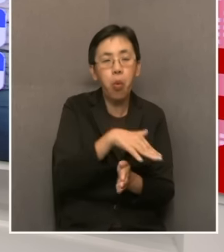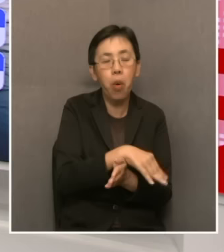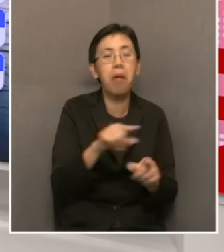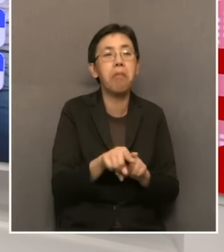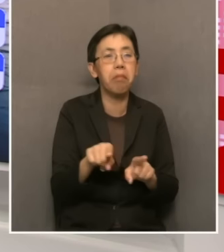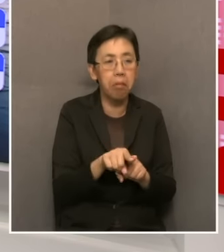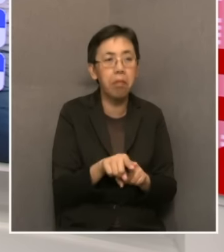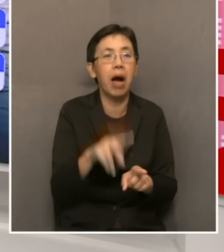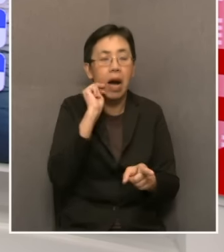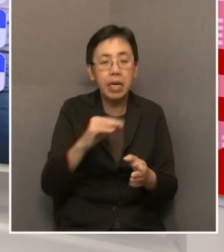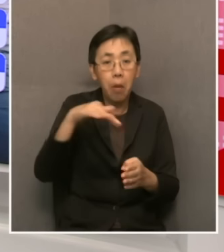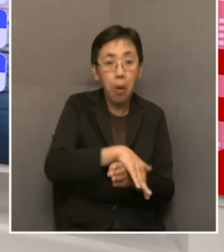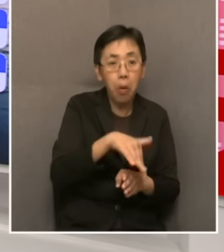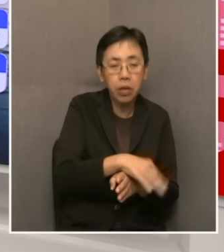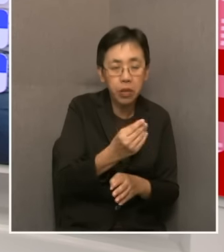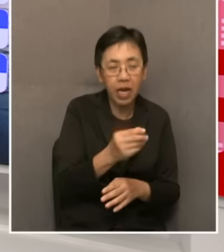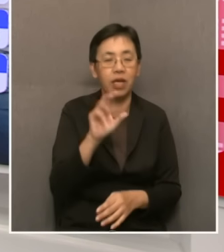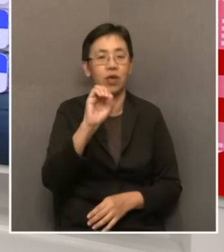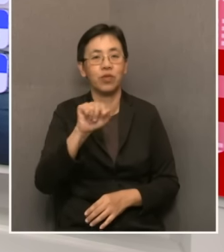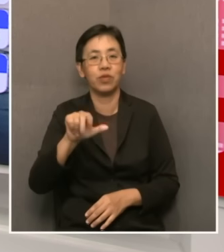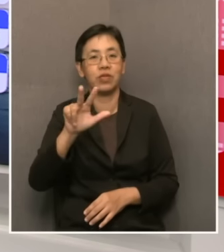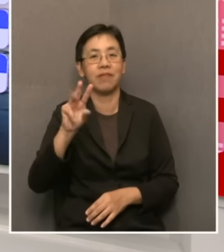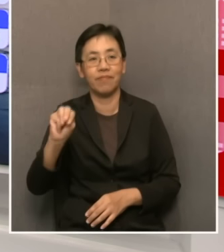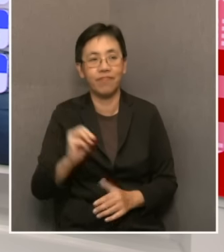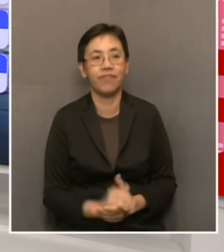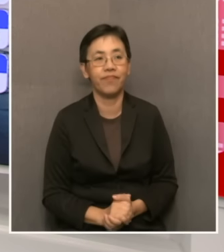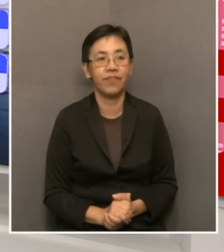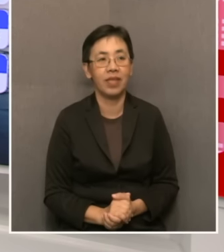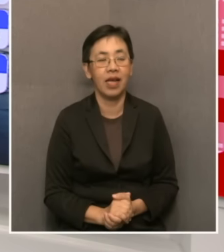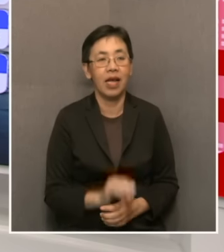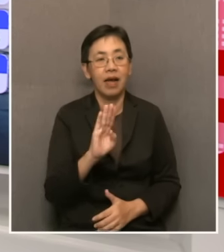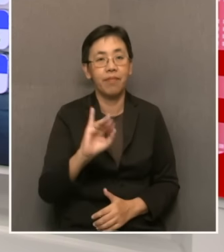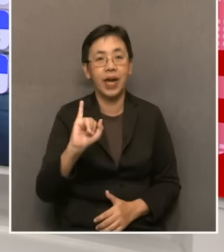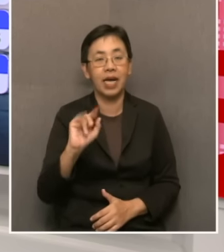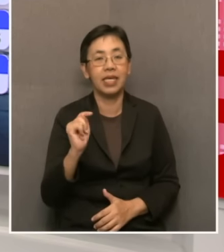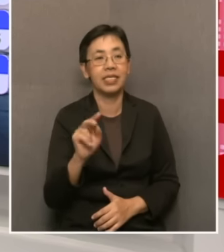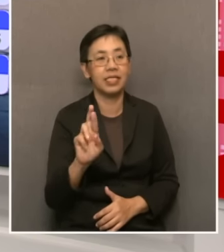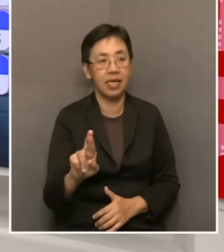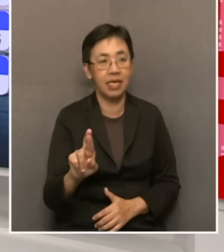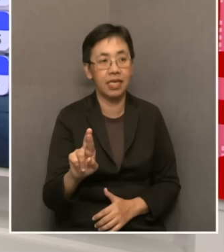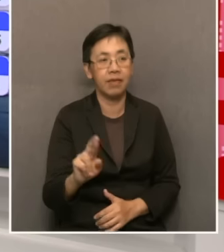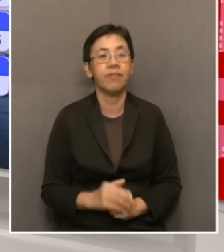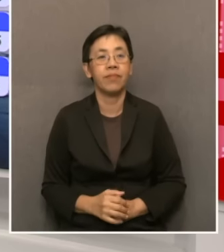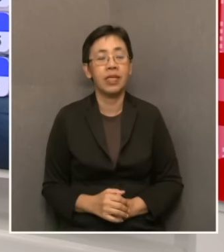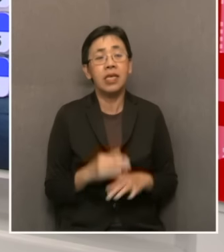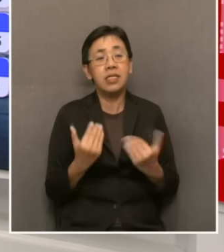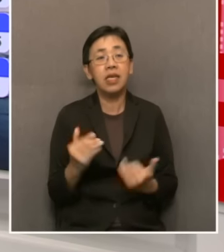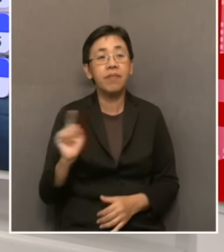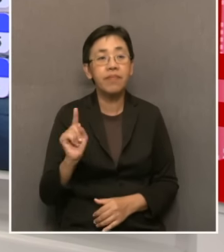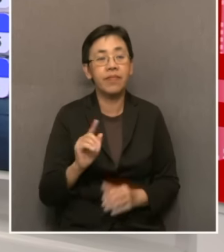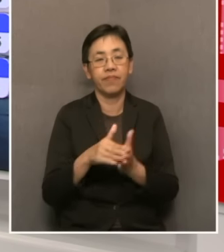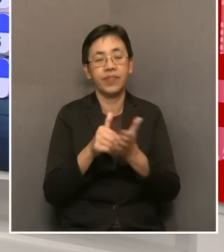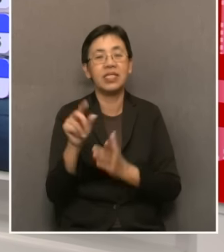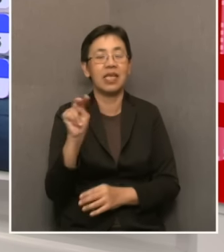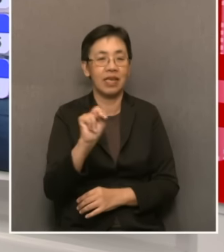ไปอยู่ที่ 0.3 เมตรค่ะส่วนที่บางไทรค่ะตำบลโพแตงอำเภอบางไทรตอนนี้เป็นสีน้ำเงิน